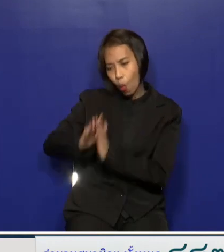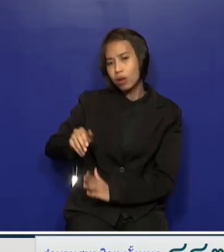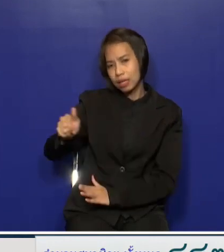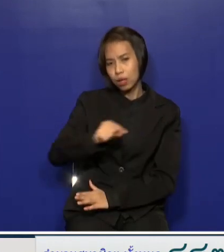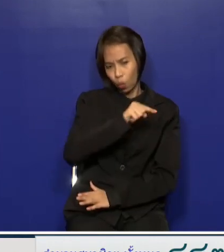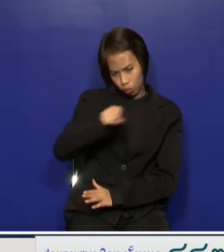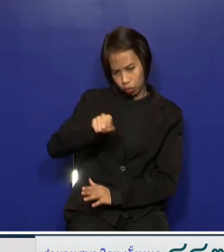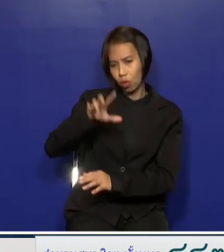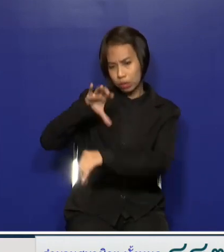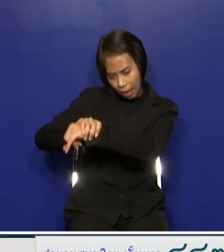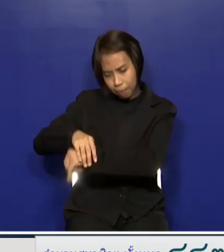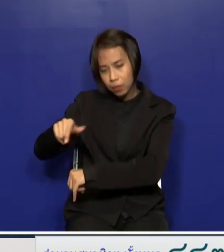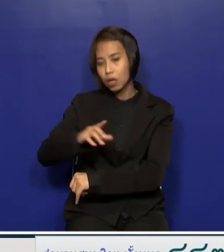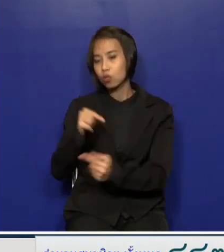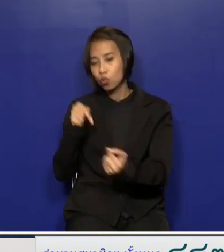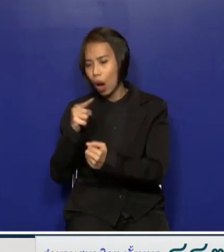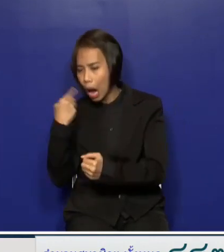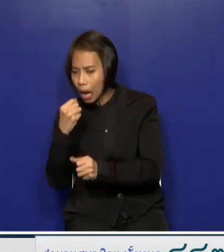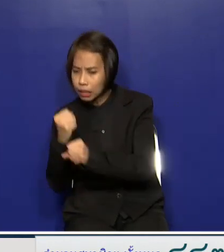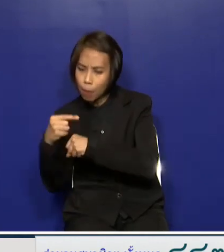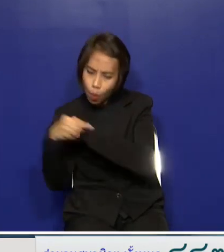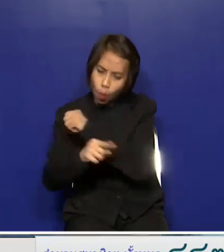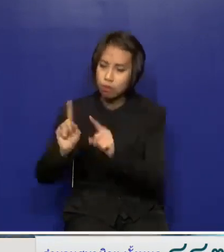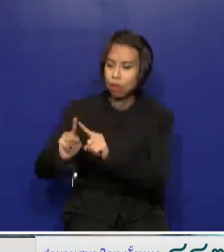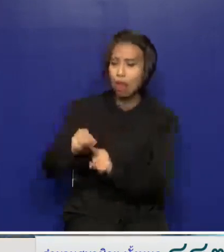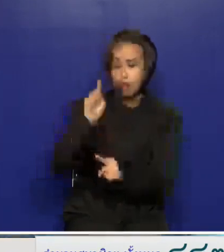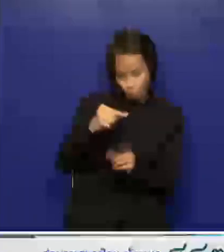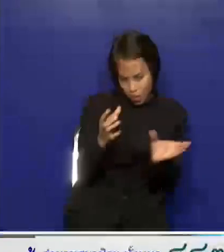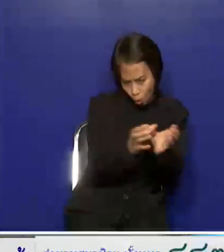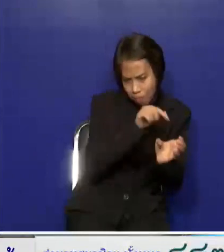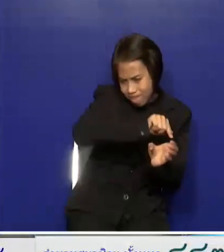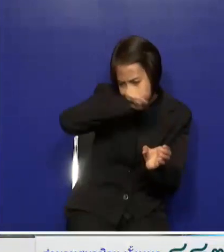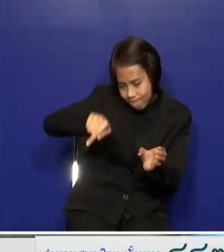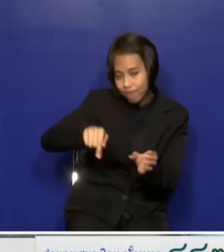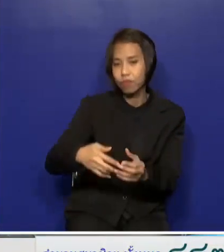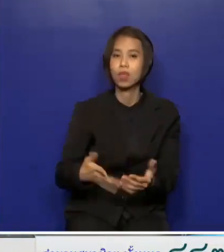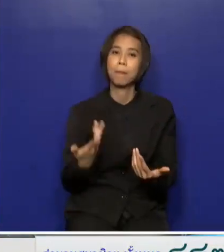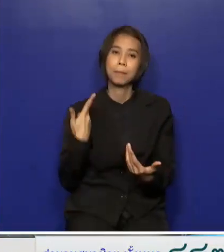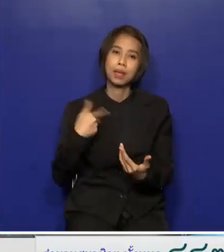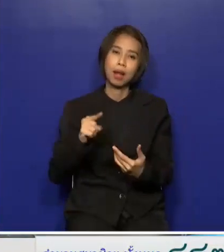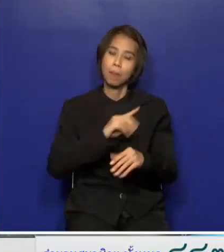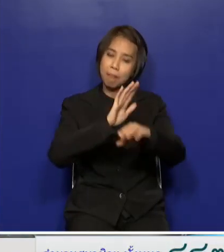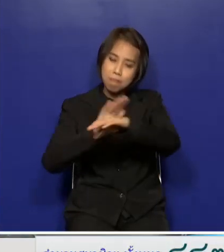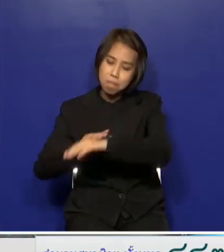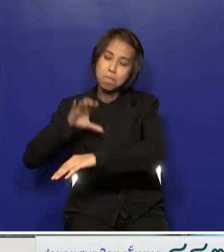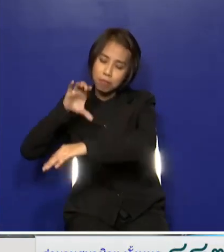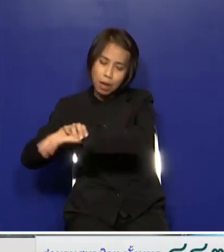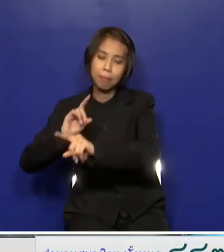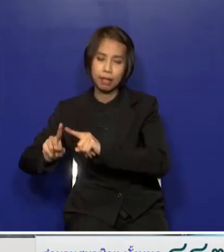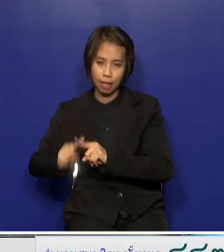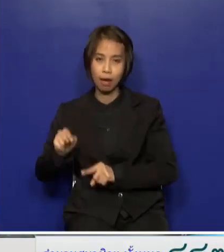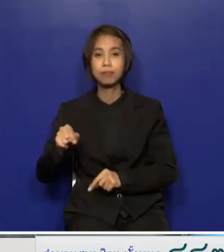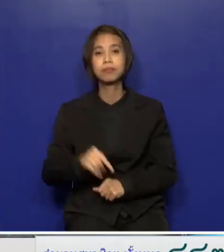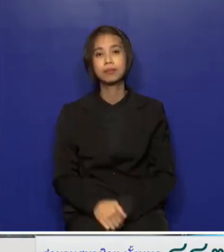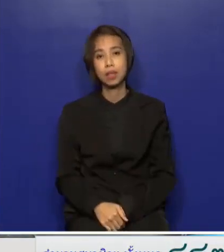ปลาล่ามในการซืสธษขี้เสียงท่จะตองมีหน่วย ทจะต้องลนลงในการทจะไปปลาปลามถ